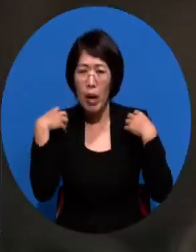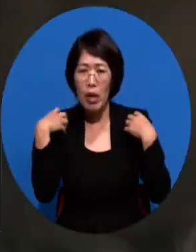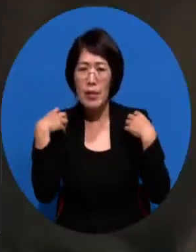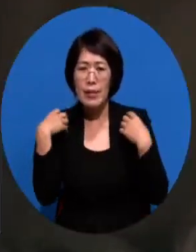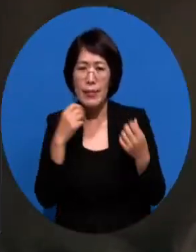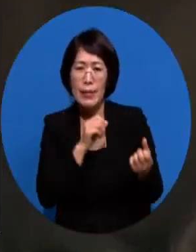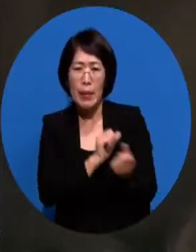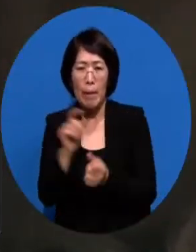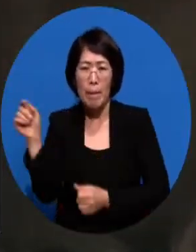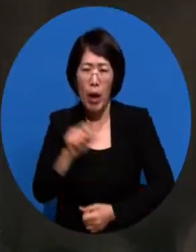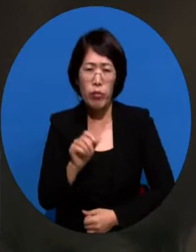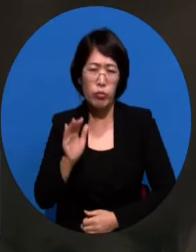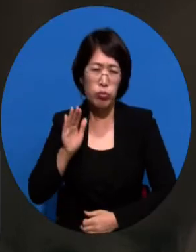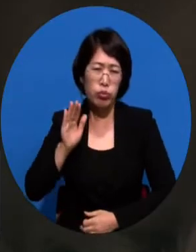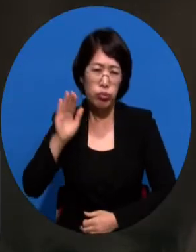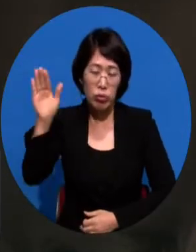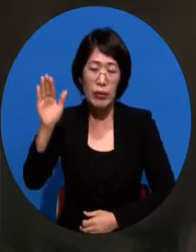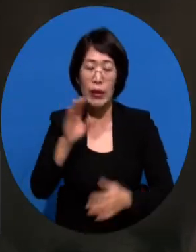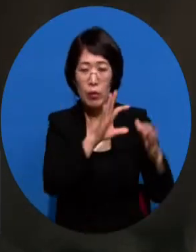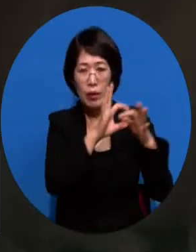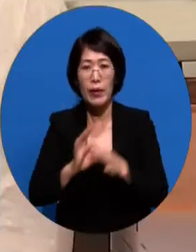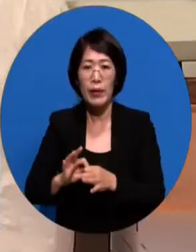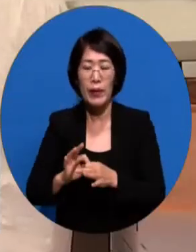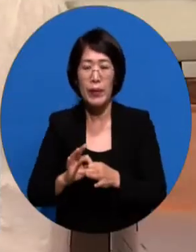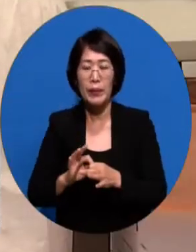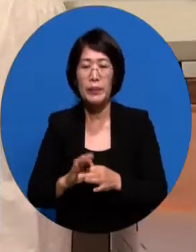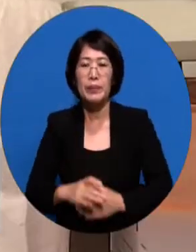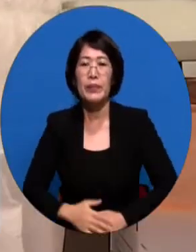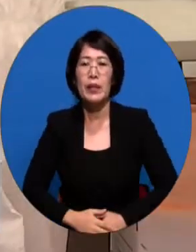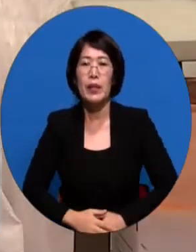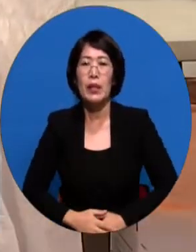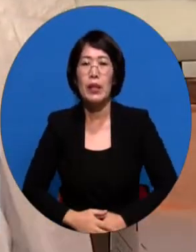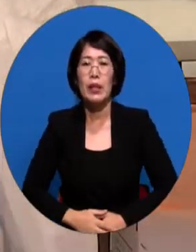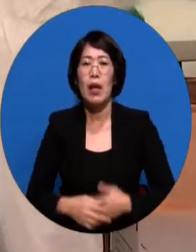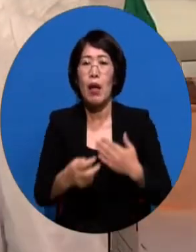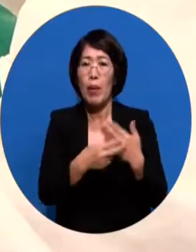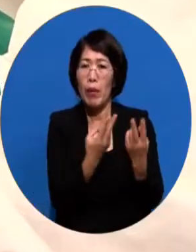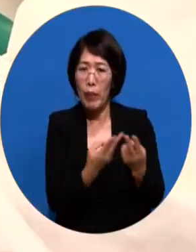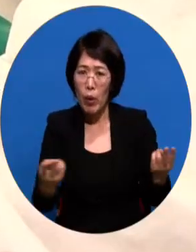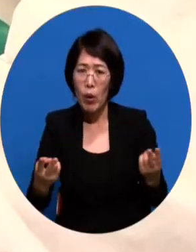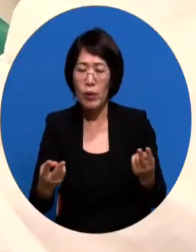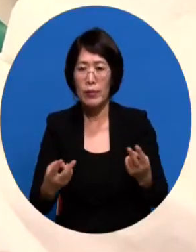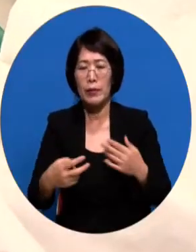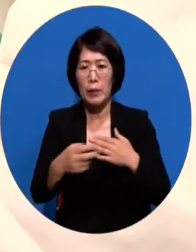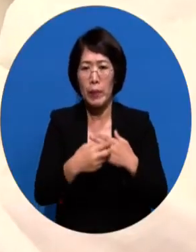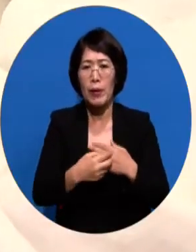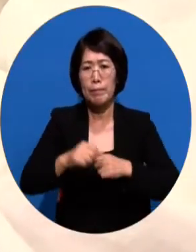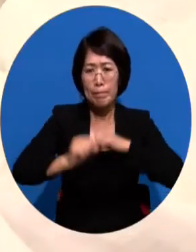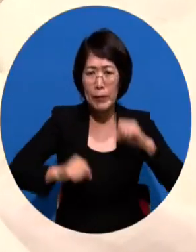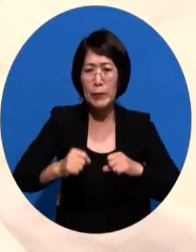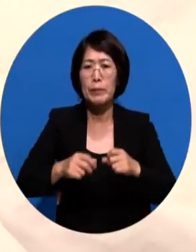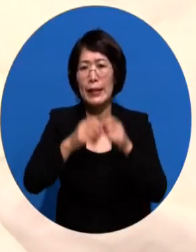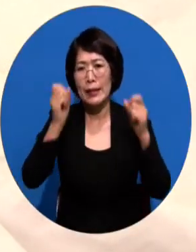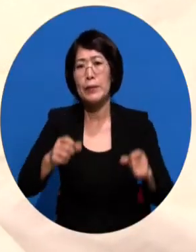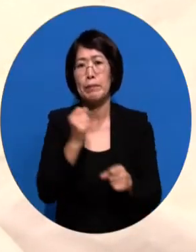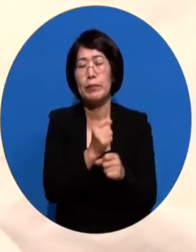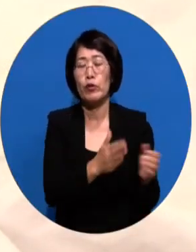감염 확산 3가 당분간 이어질 것으로 전망하고 평상과 의료 대응 체계를 정비하고 있습니다